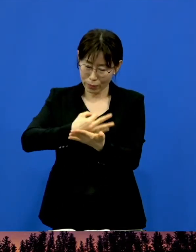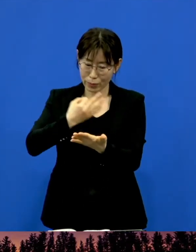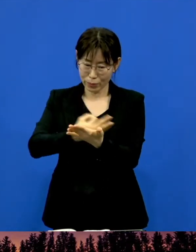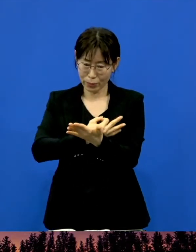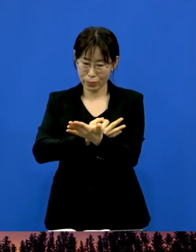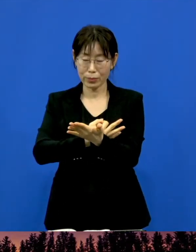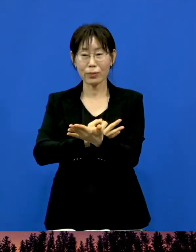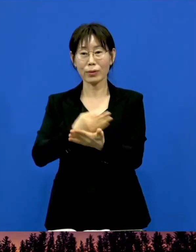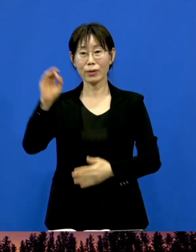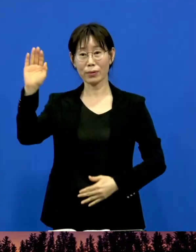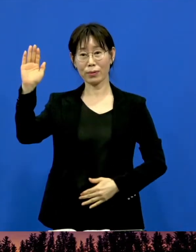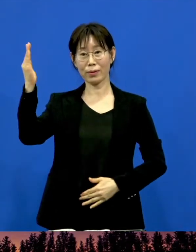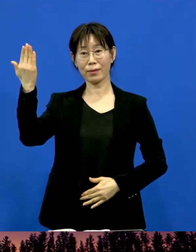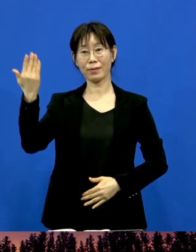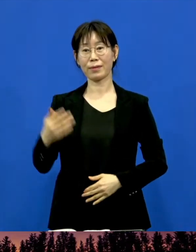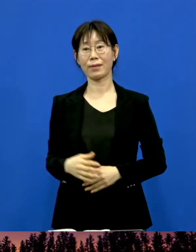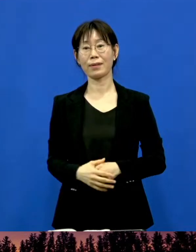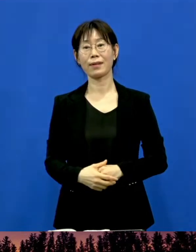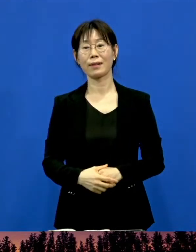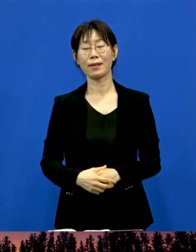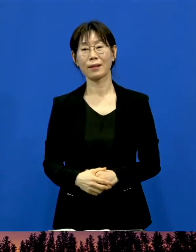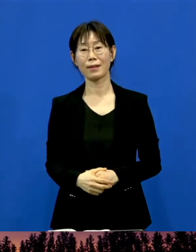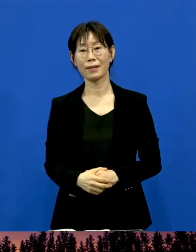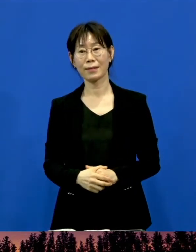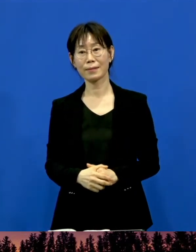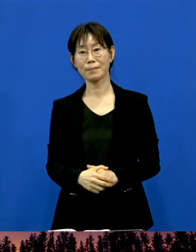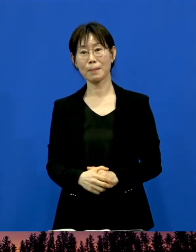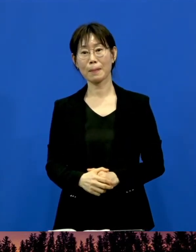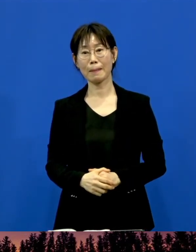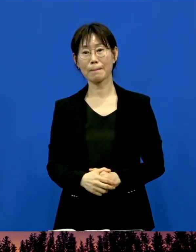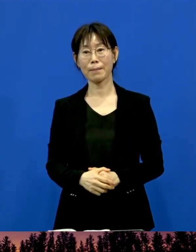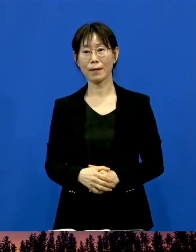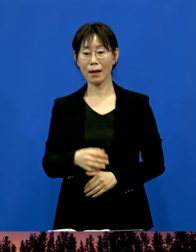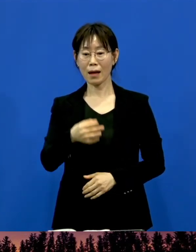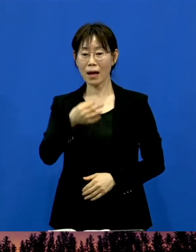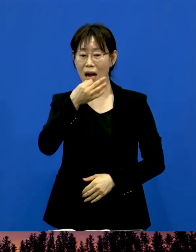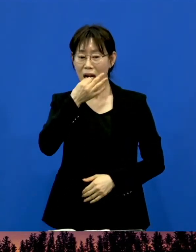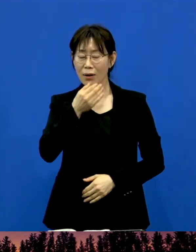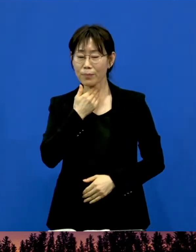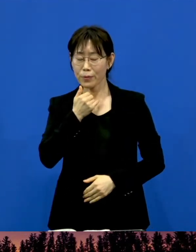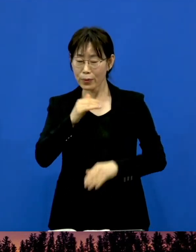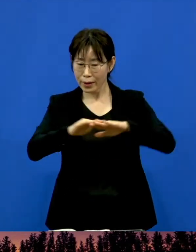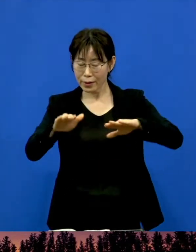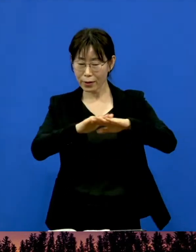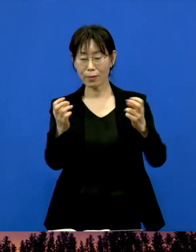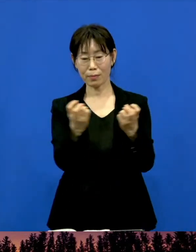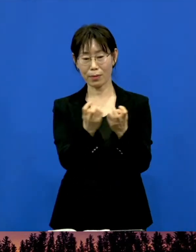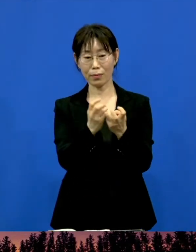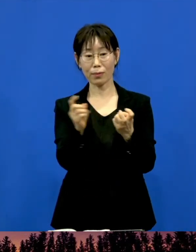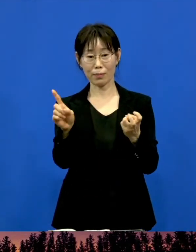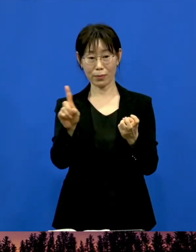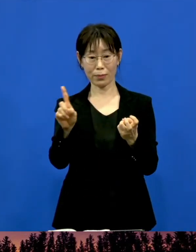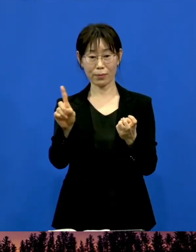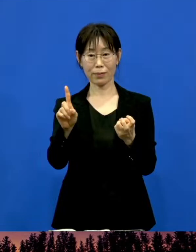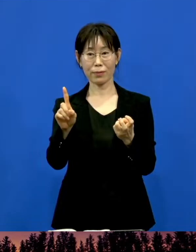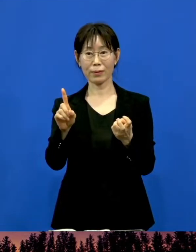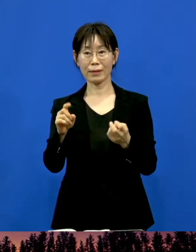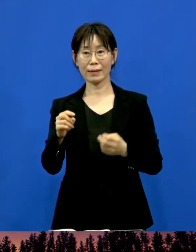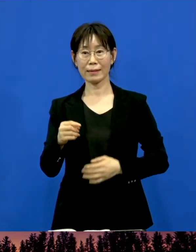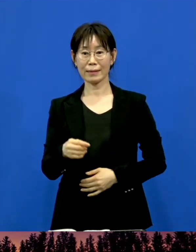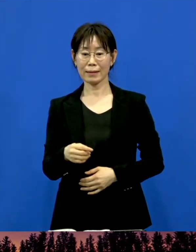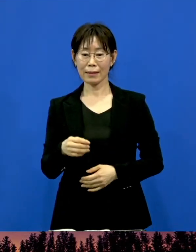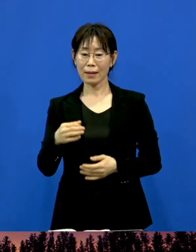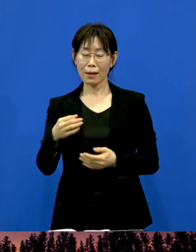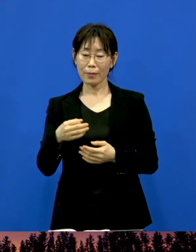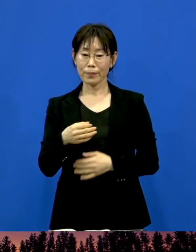이게 여러분, 욕구를 어떻게 다룰 것이냐, 이 과제 중에 과제예요. 욕구하는 것을 따라가면 욕구를 만족하고자